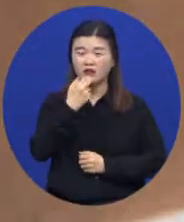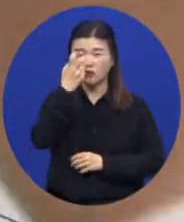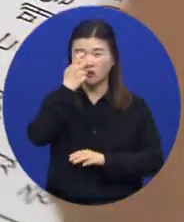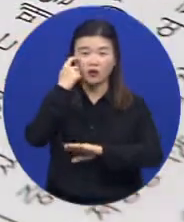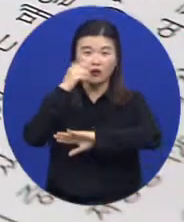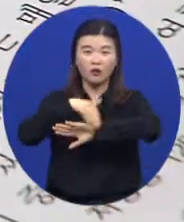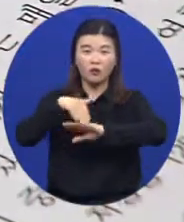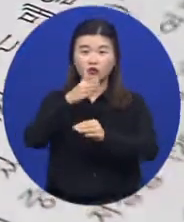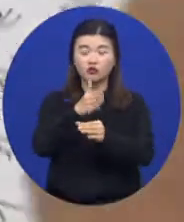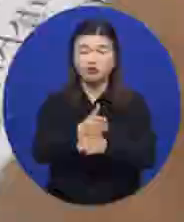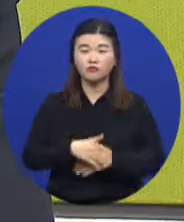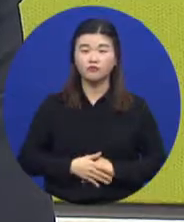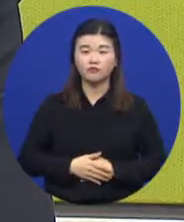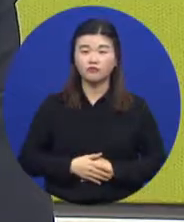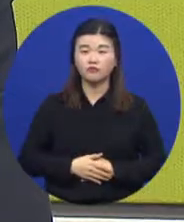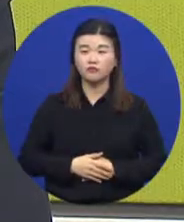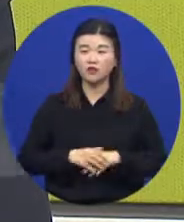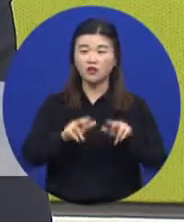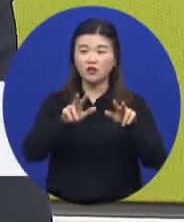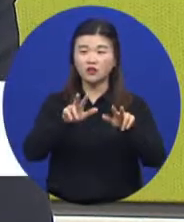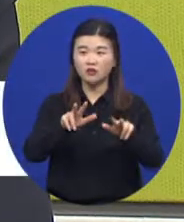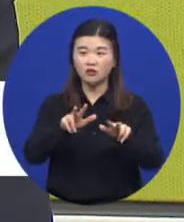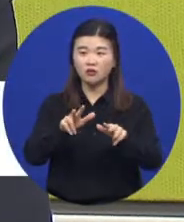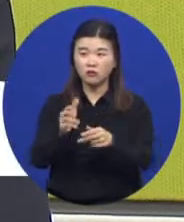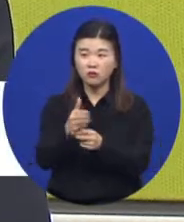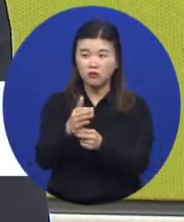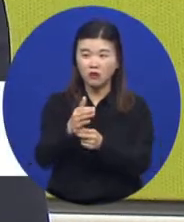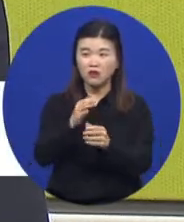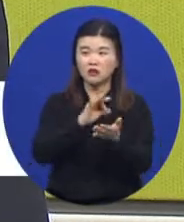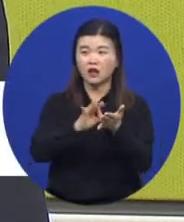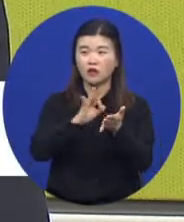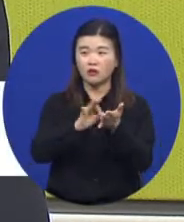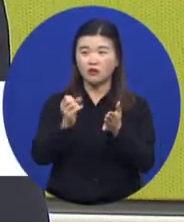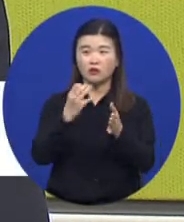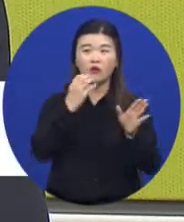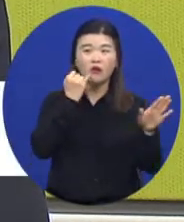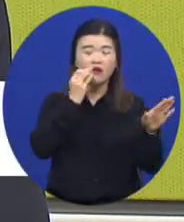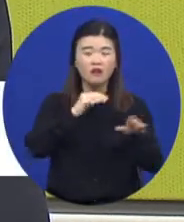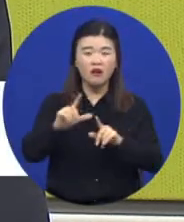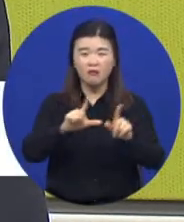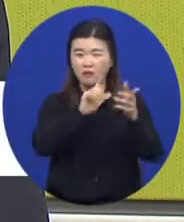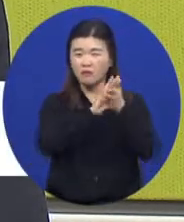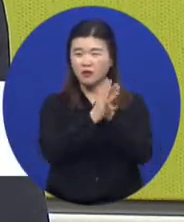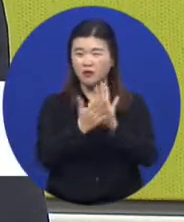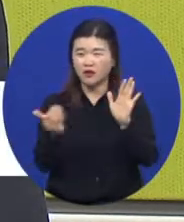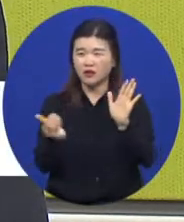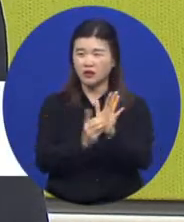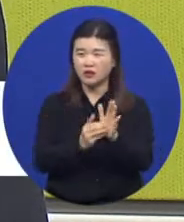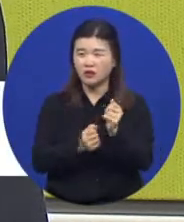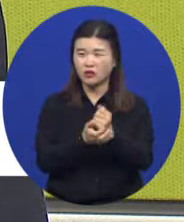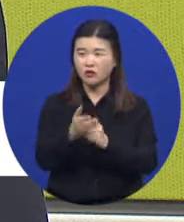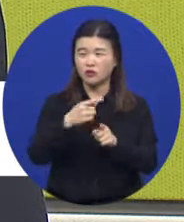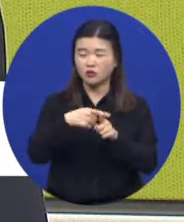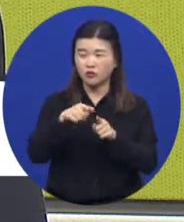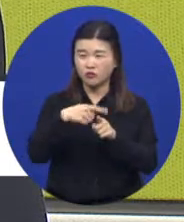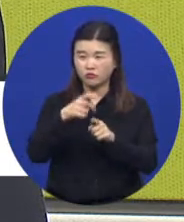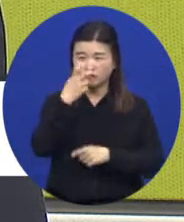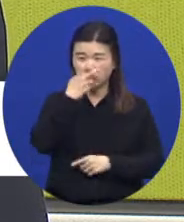계획입니다. 수산물 생산에서부터 소비, 그리고 해양 생태계 변화에 미치는 영향 조사와